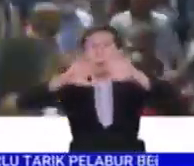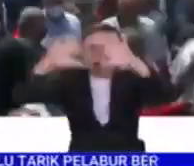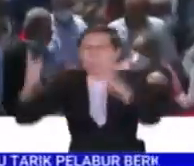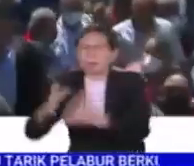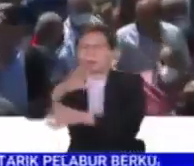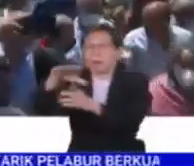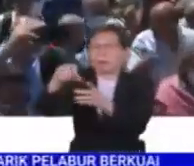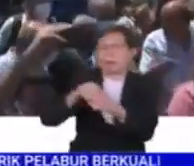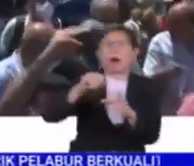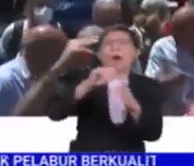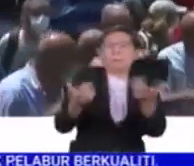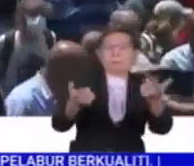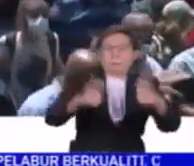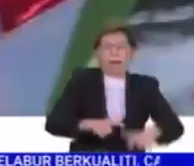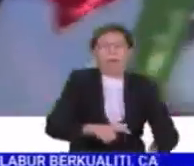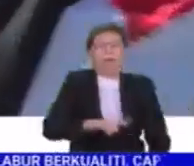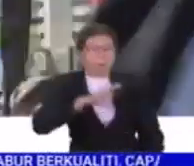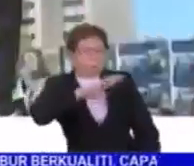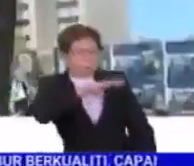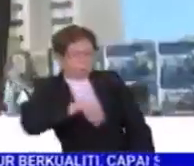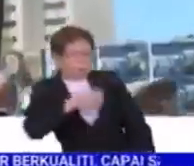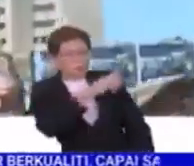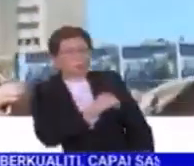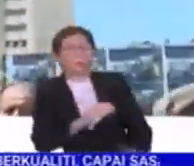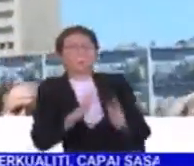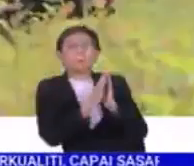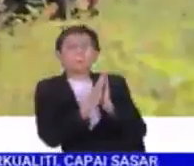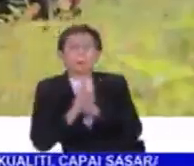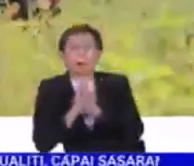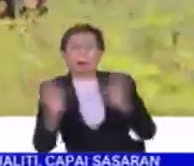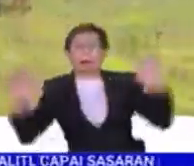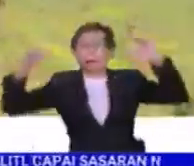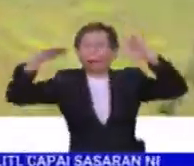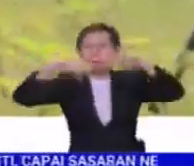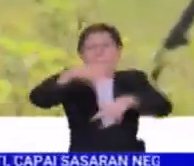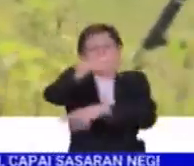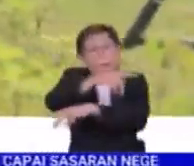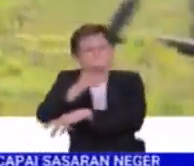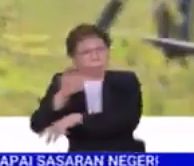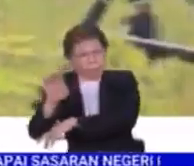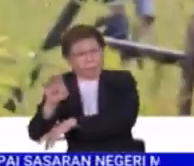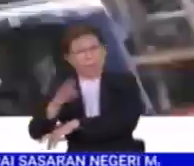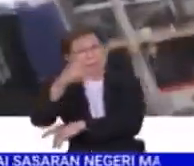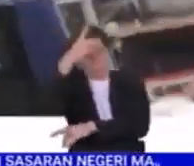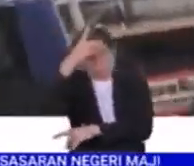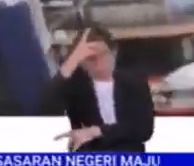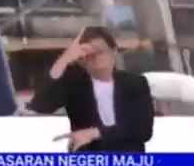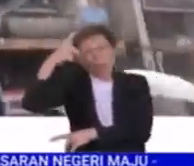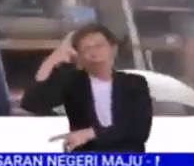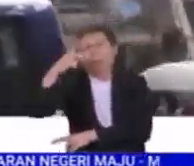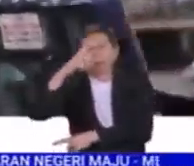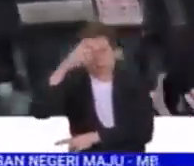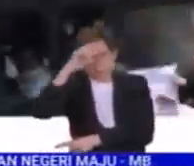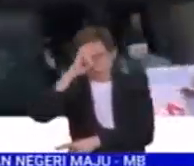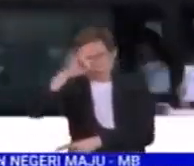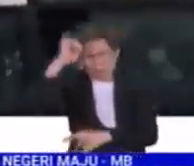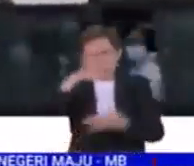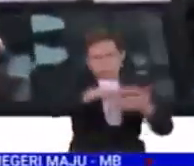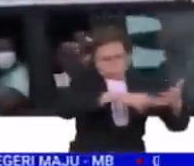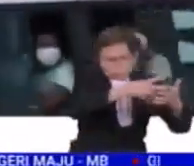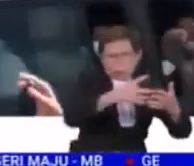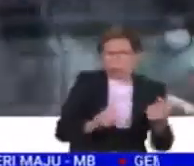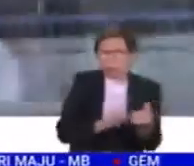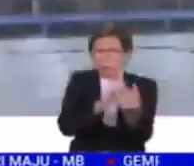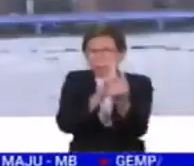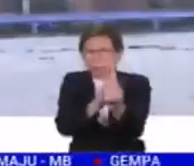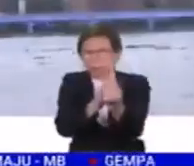membabitkan situasi di Palestin dan Myanmar Sempena perhimpunan agong PBB Datuk Seri Ismail Sabri di jadual mengadakan